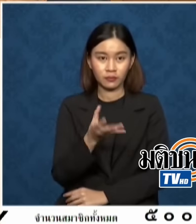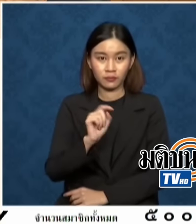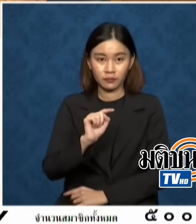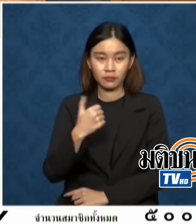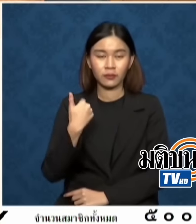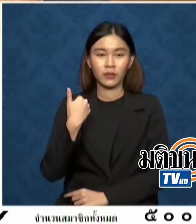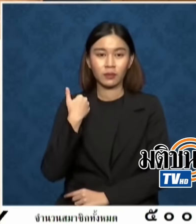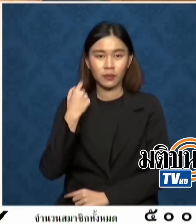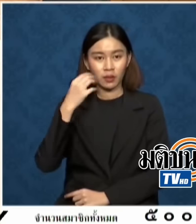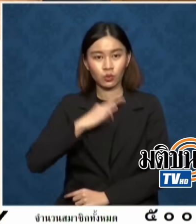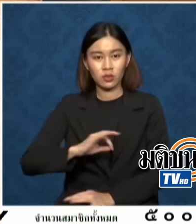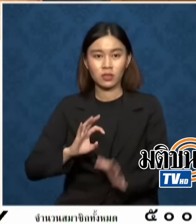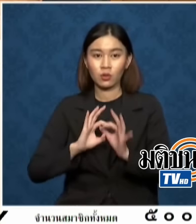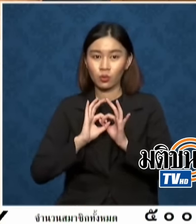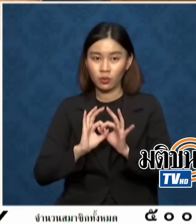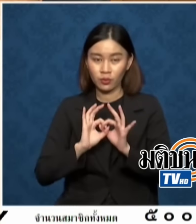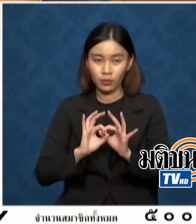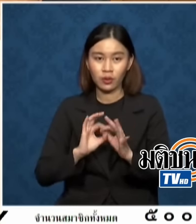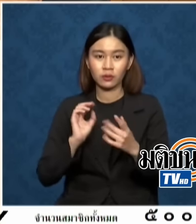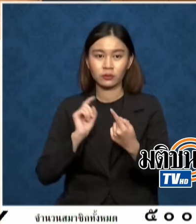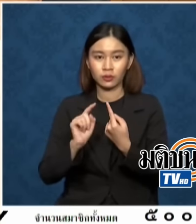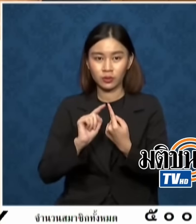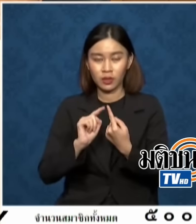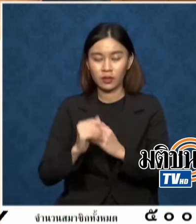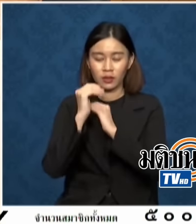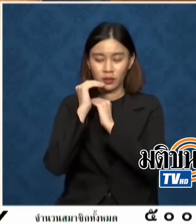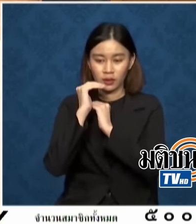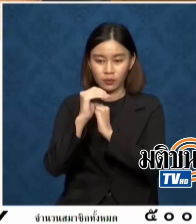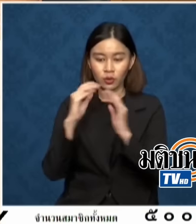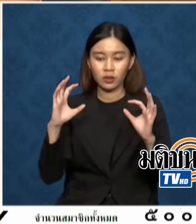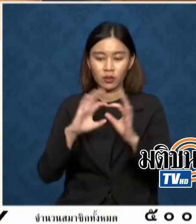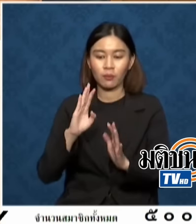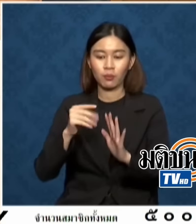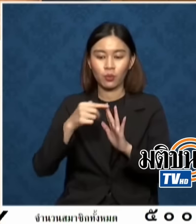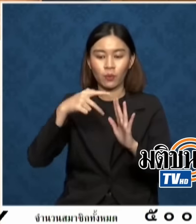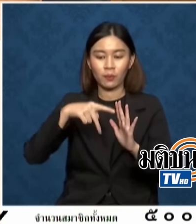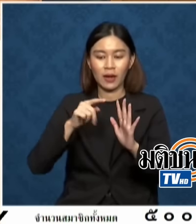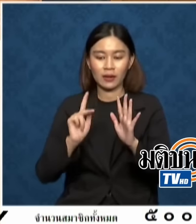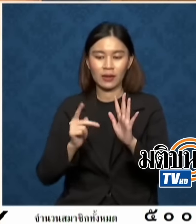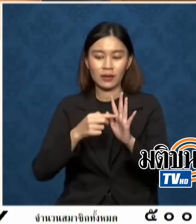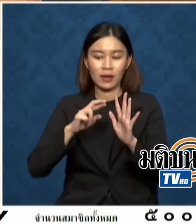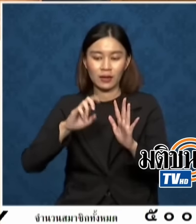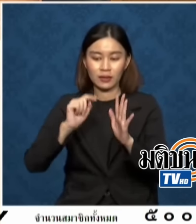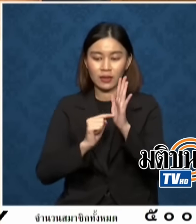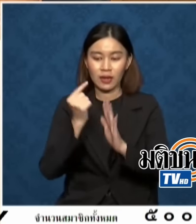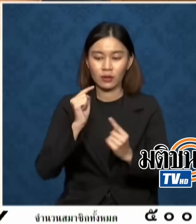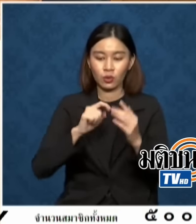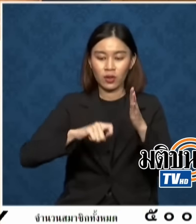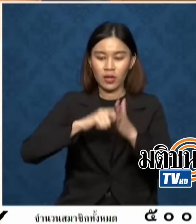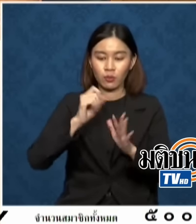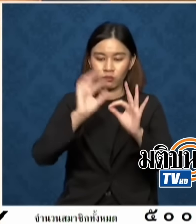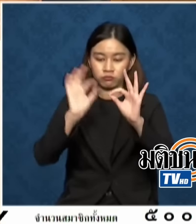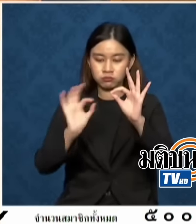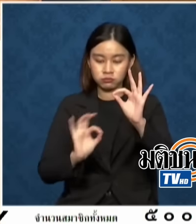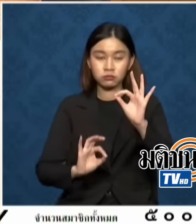มีข้อกังวลซึ่งในประเด็นการกำหนดเรื่องบุพการีลำดับแรกในเหตุผลหลายประ